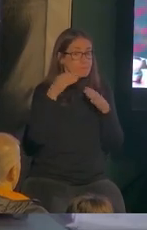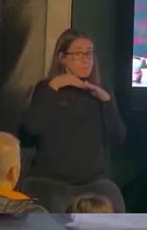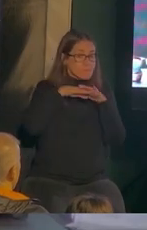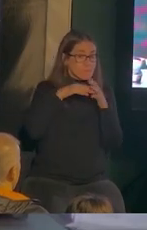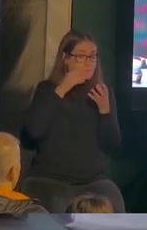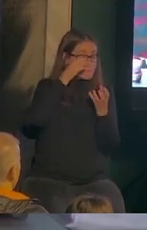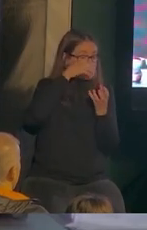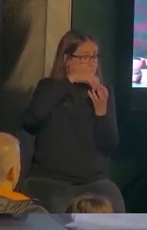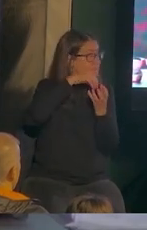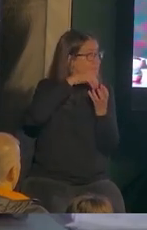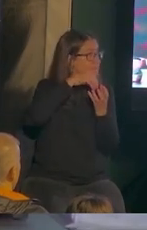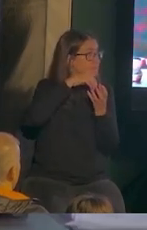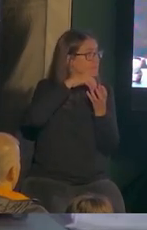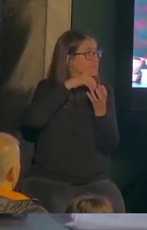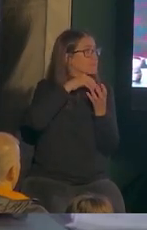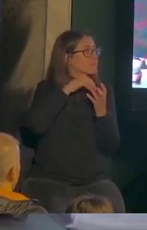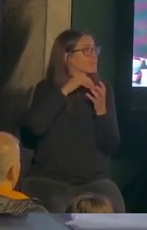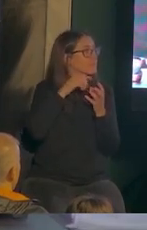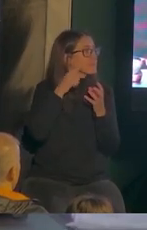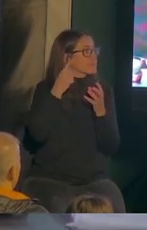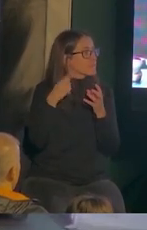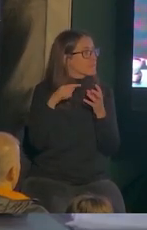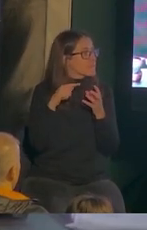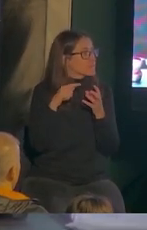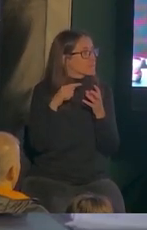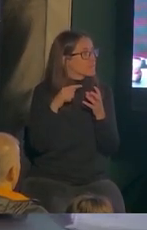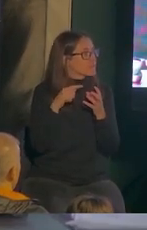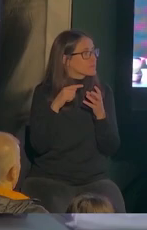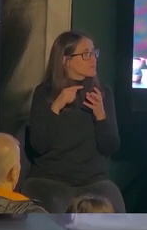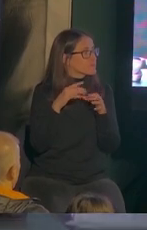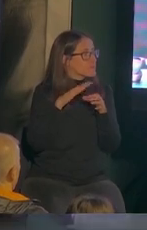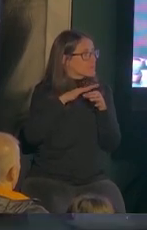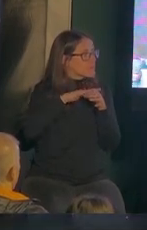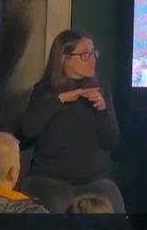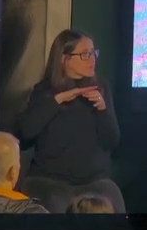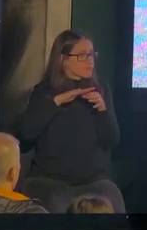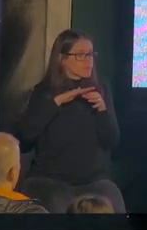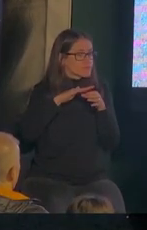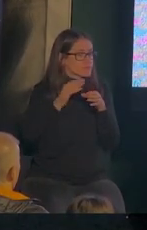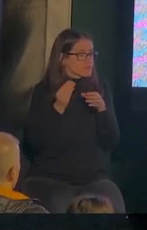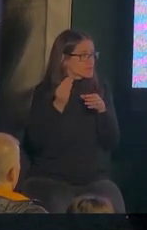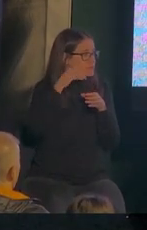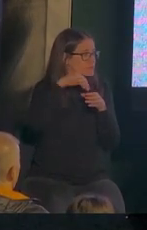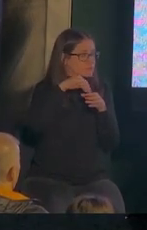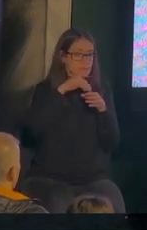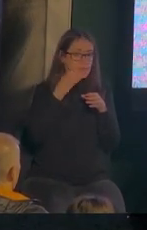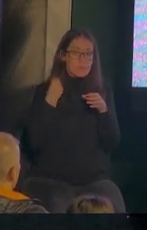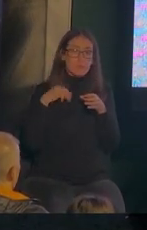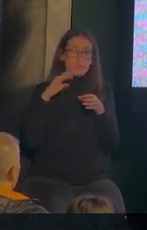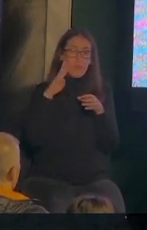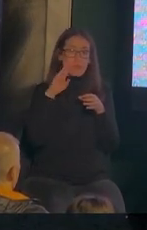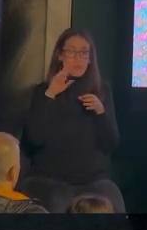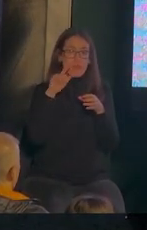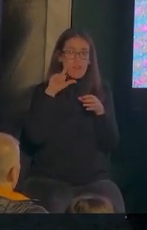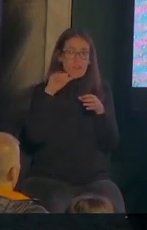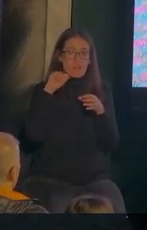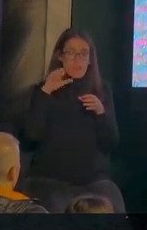és ficar-li el praliné. No sé si es veu. L'omplo amb el praliné, així em serveix